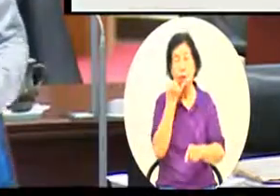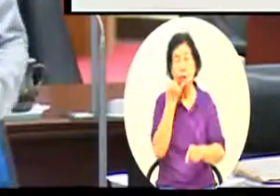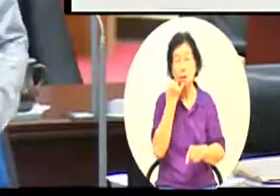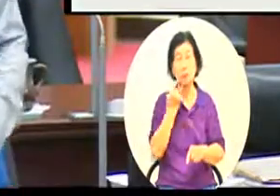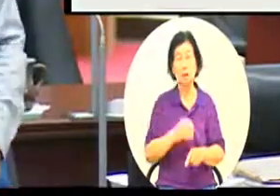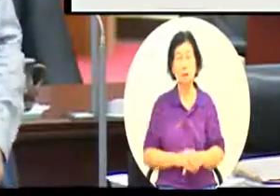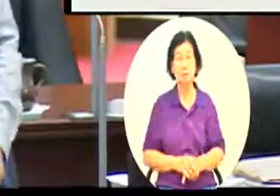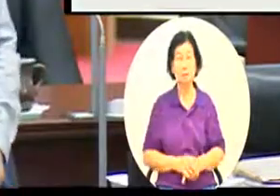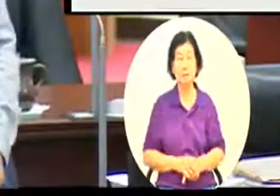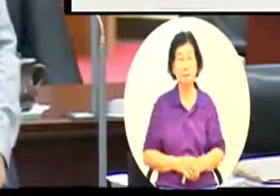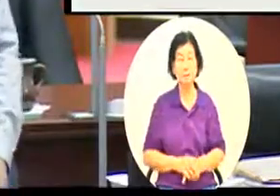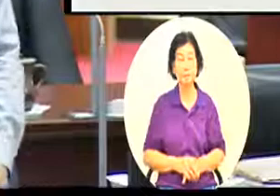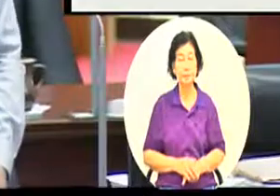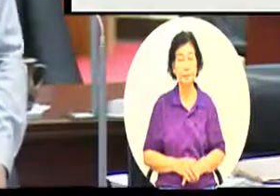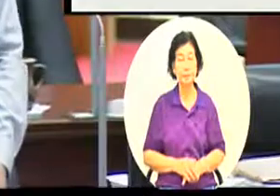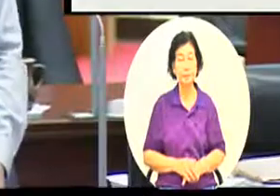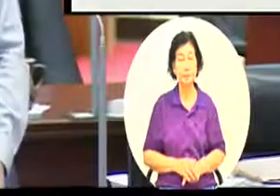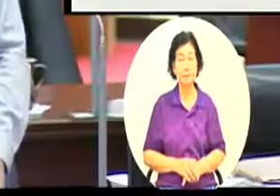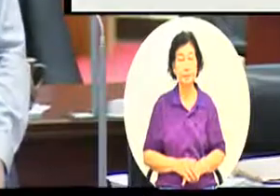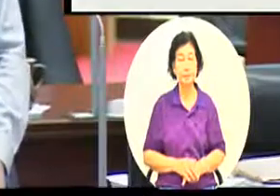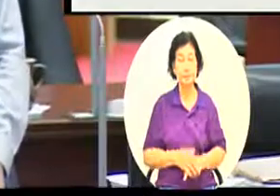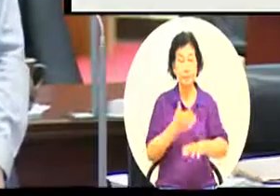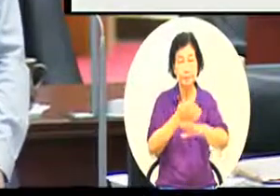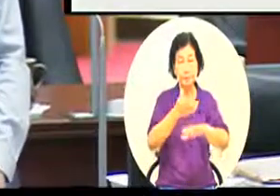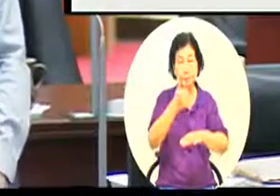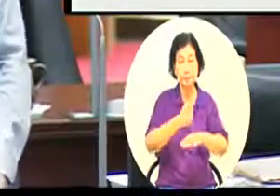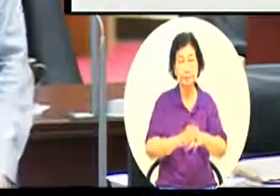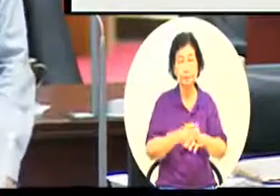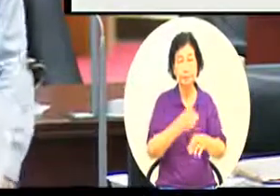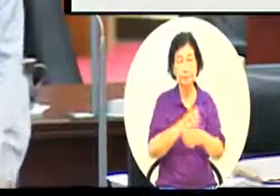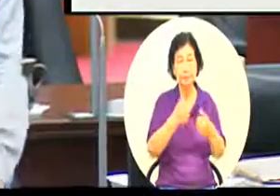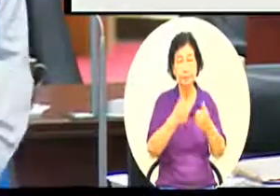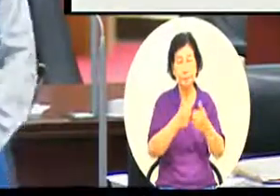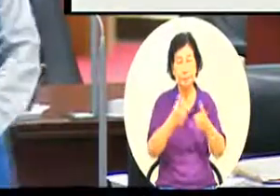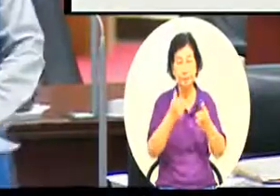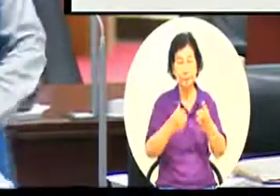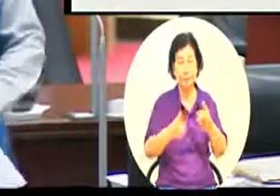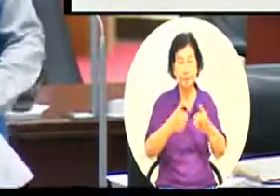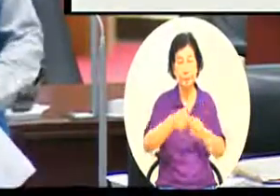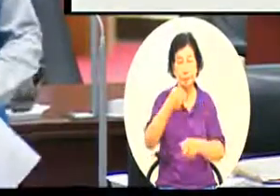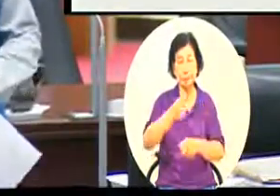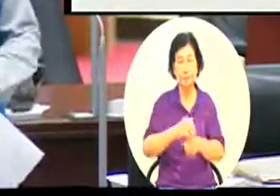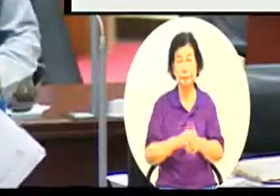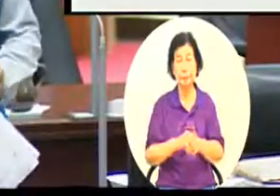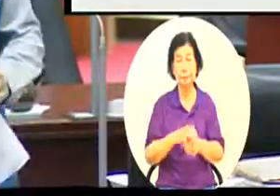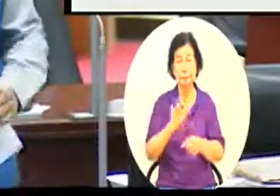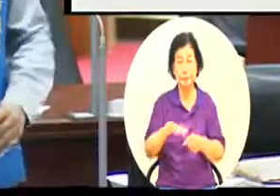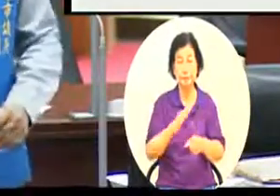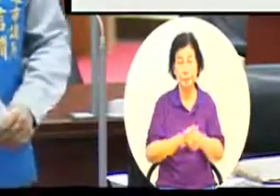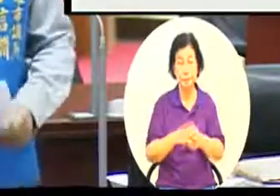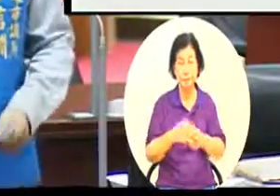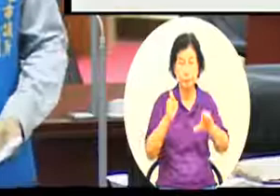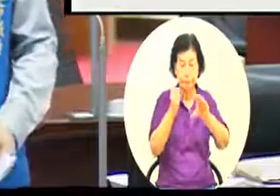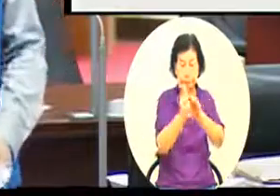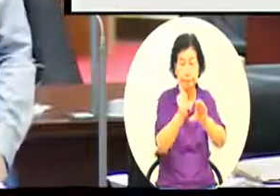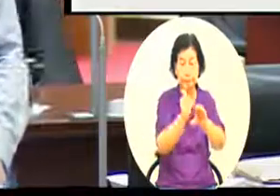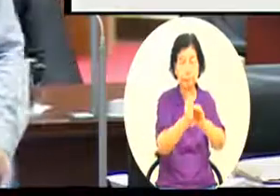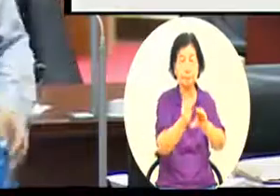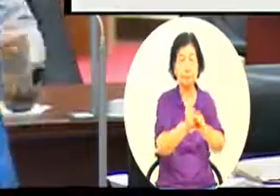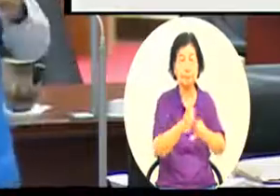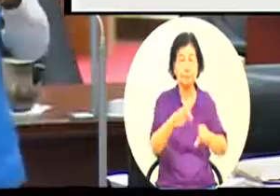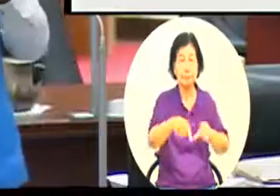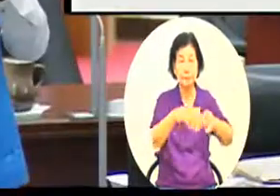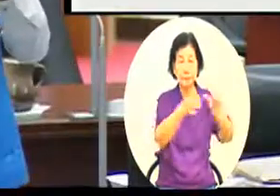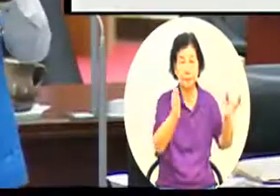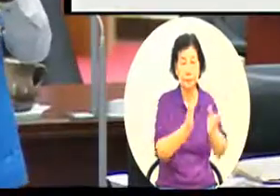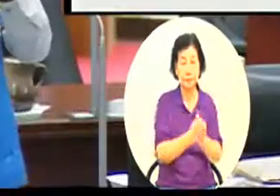答。 感谢议长，感谢黄议员，整个运量的部分，目前红巨两